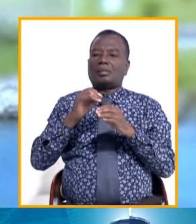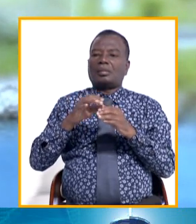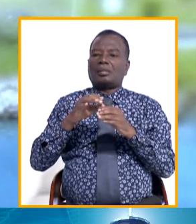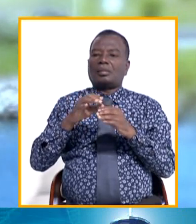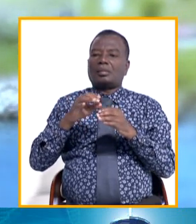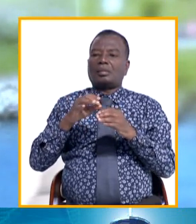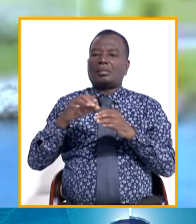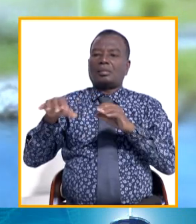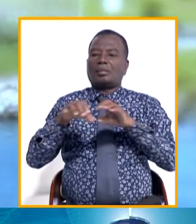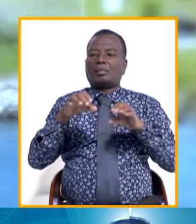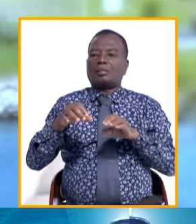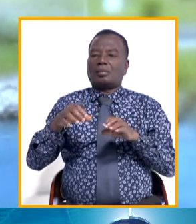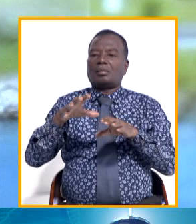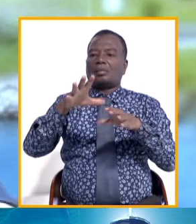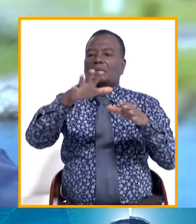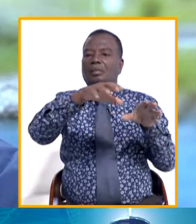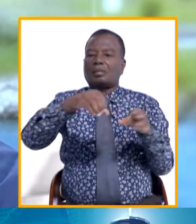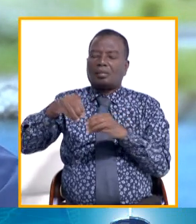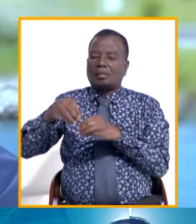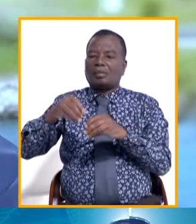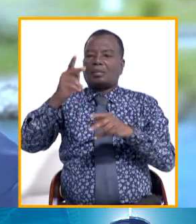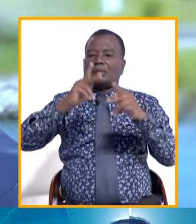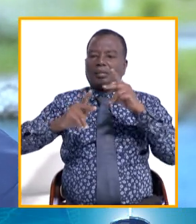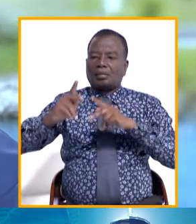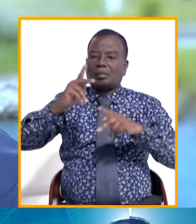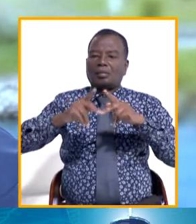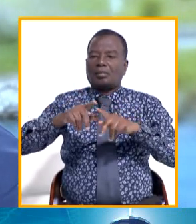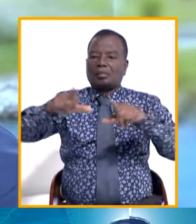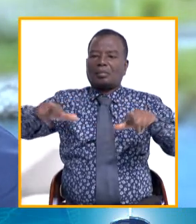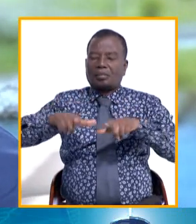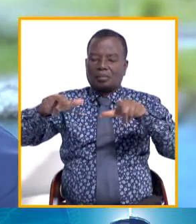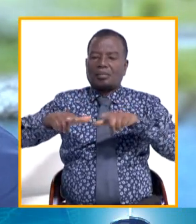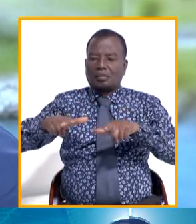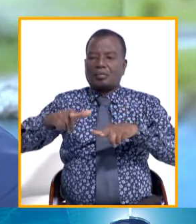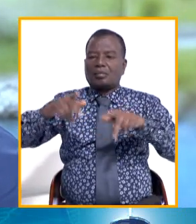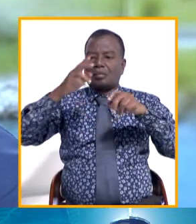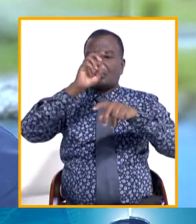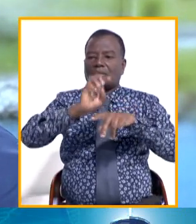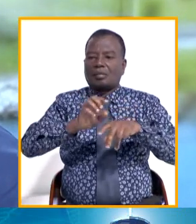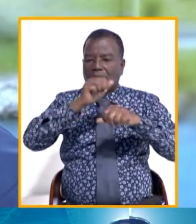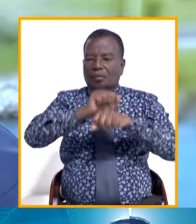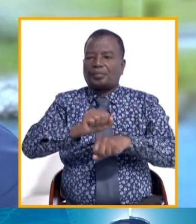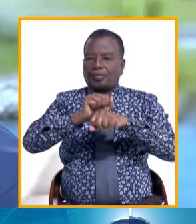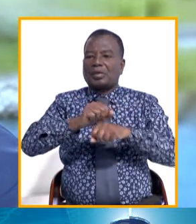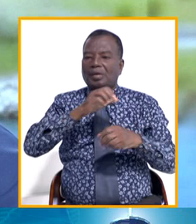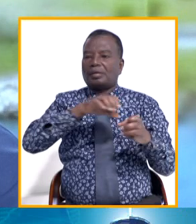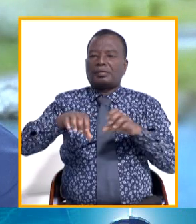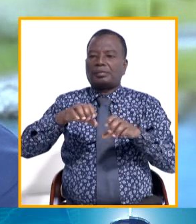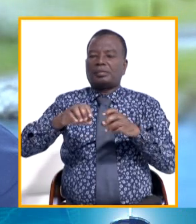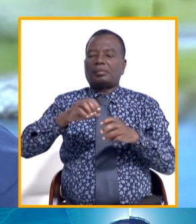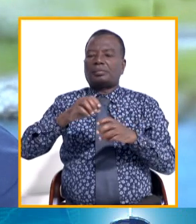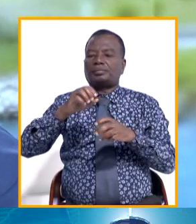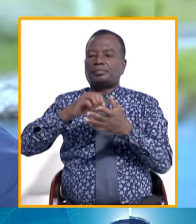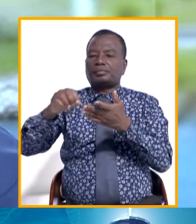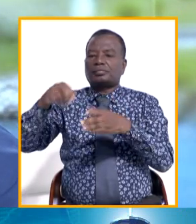électorale, le fait de convoyer des populations de leur lieu habituel de résidence pour se faire enrôler dans un autre lieu, à des